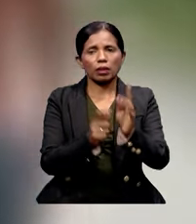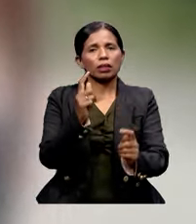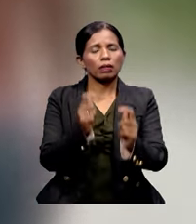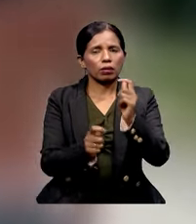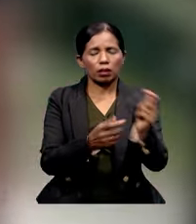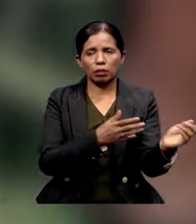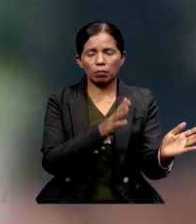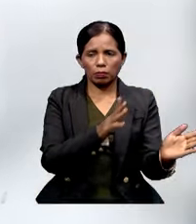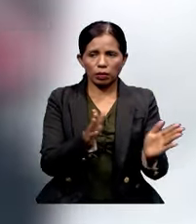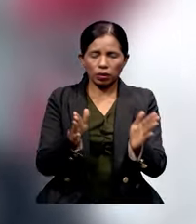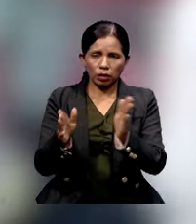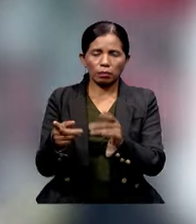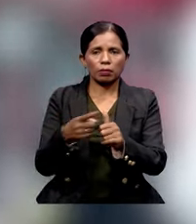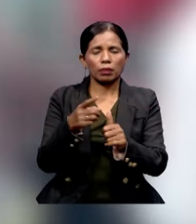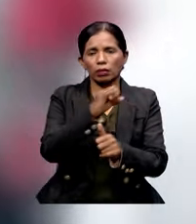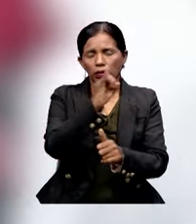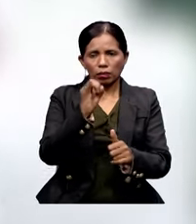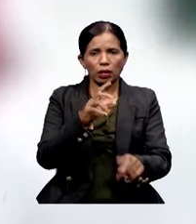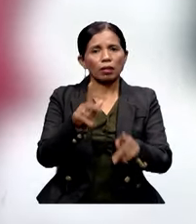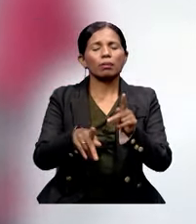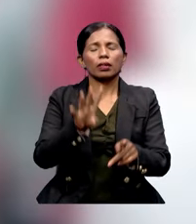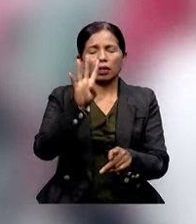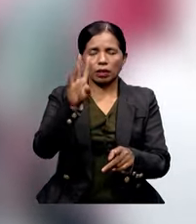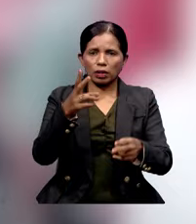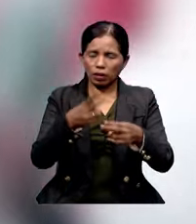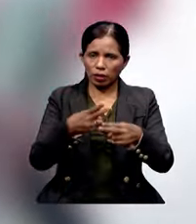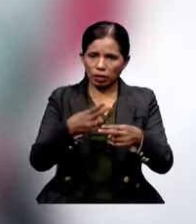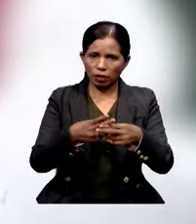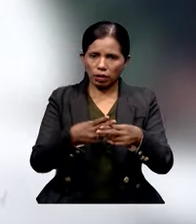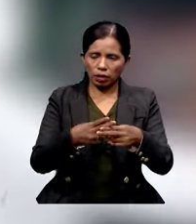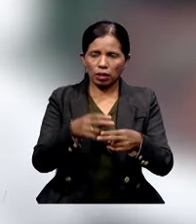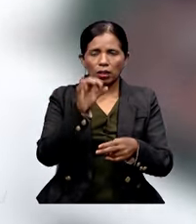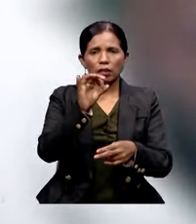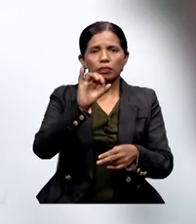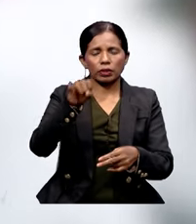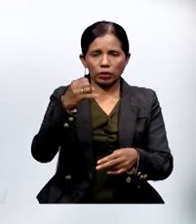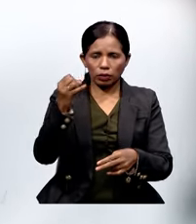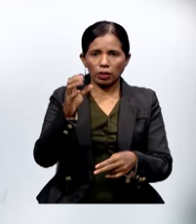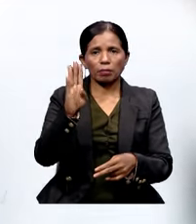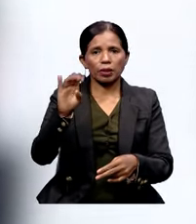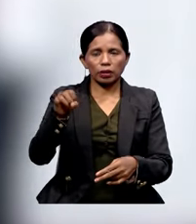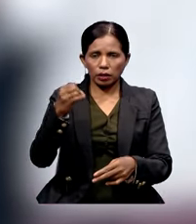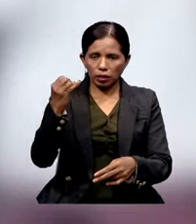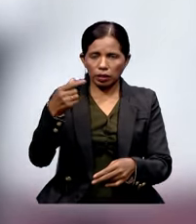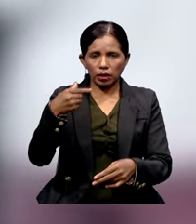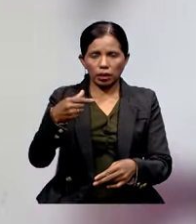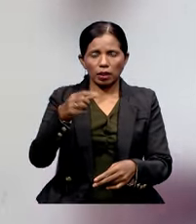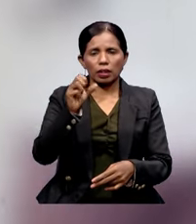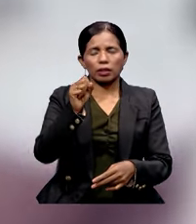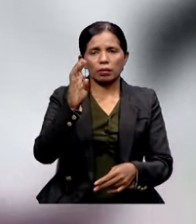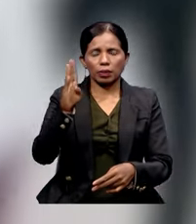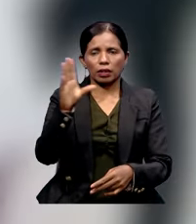proses su primeru interrogatorio. Suspeto nang hat honaran inisial FJ BJG SIB no